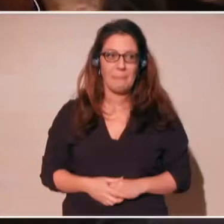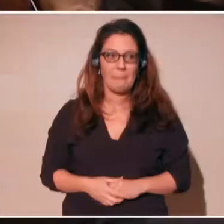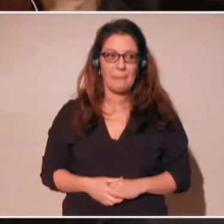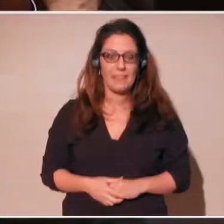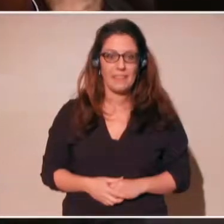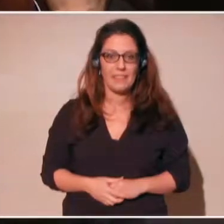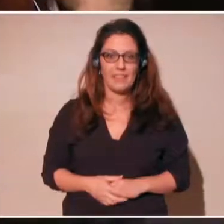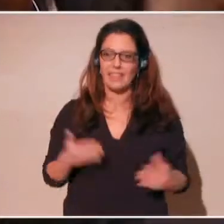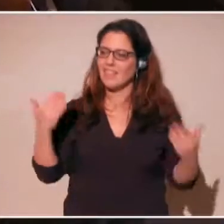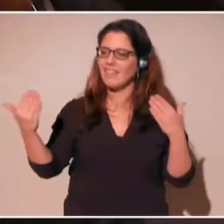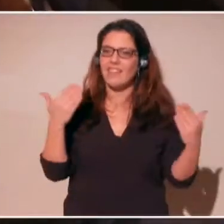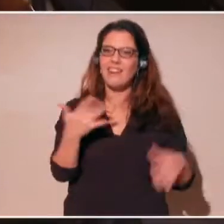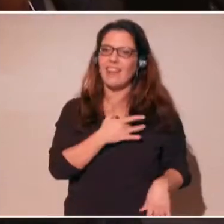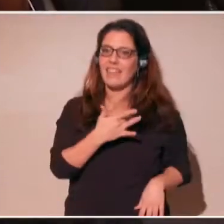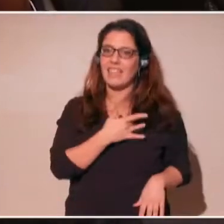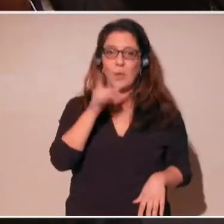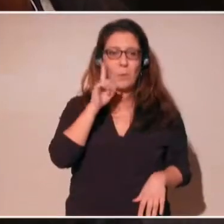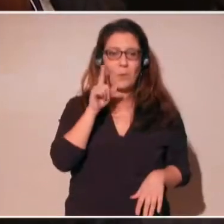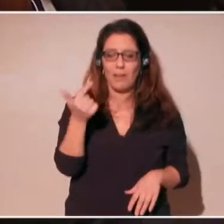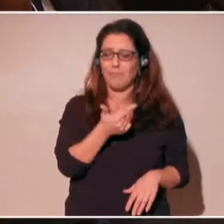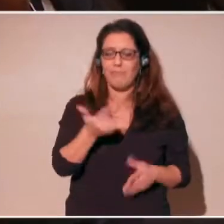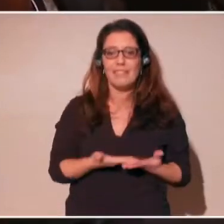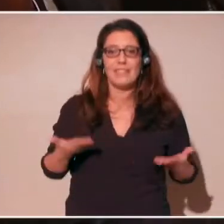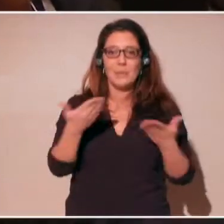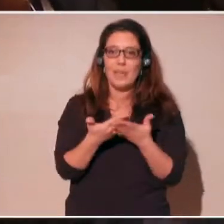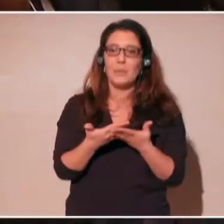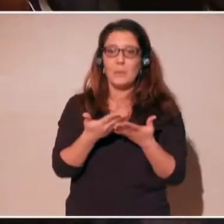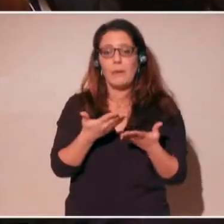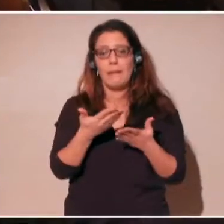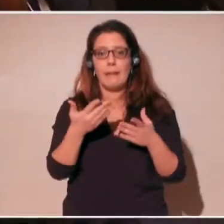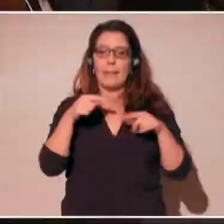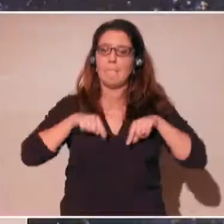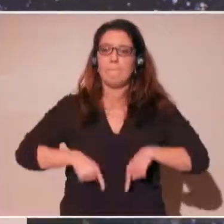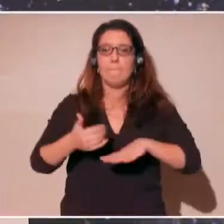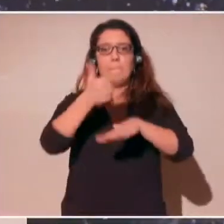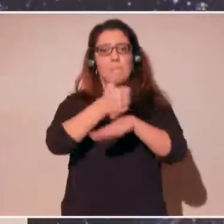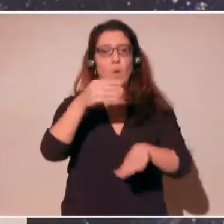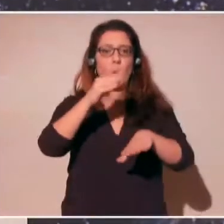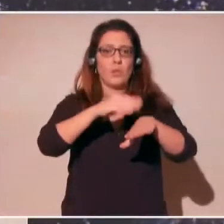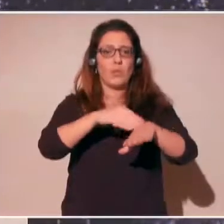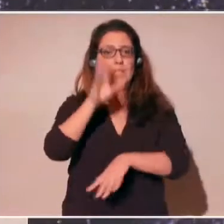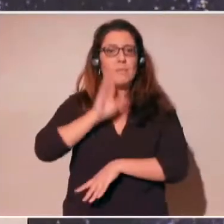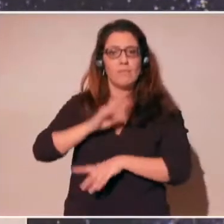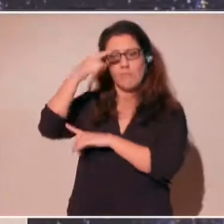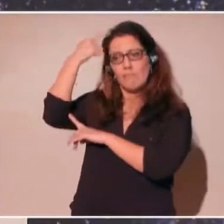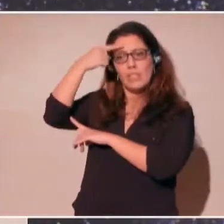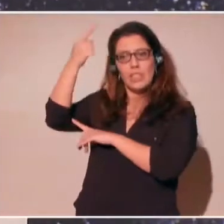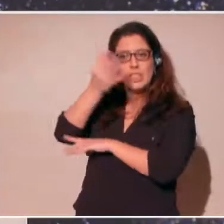Le parallèle est intéressant car dans les deux cas, il est conseillé aux autorités de donner au génie français les conditions de son épanouissement.